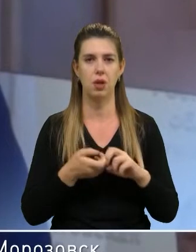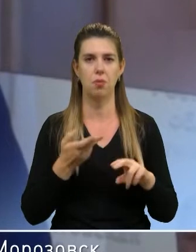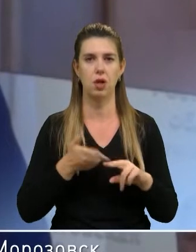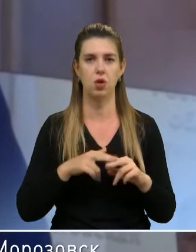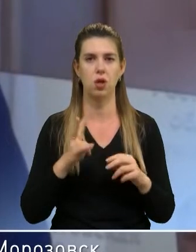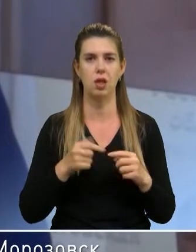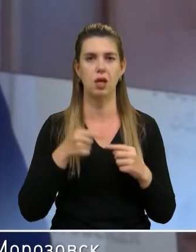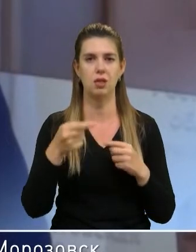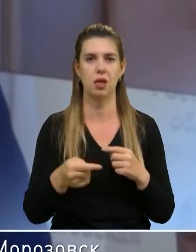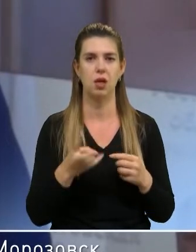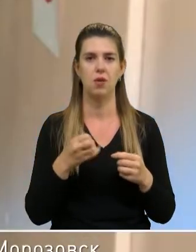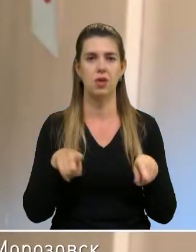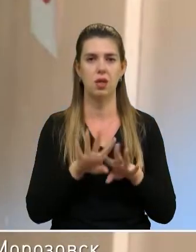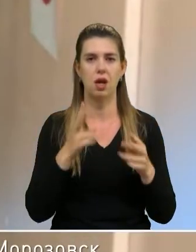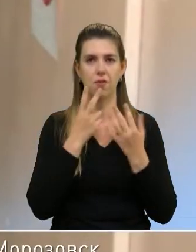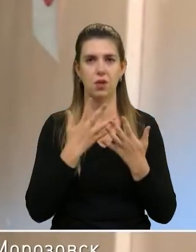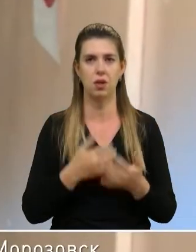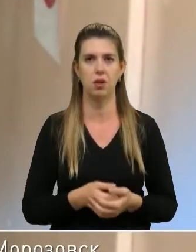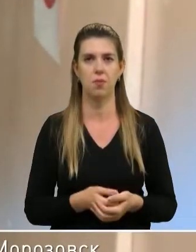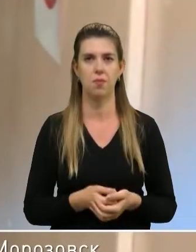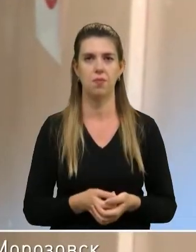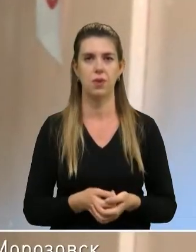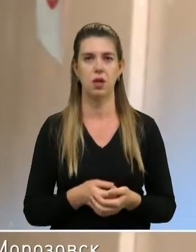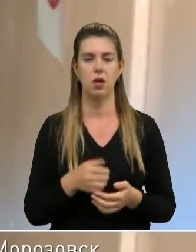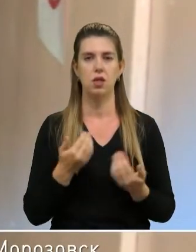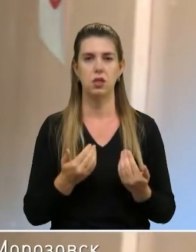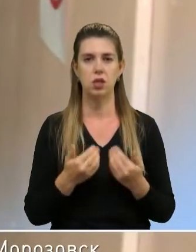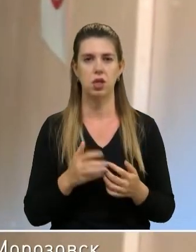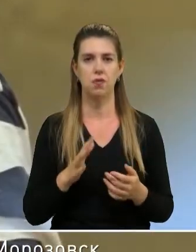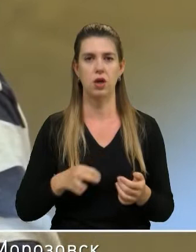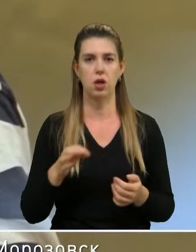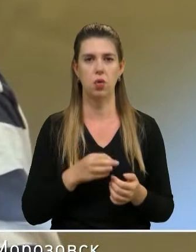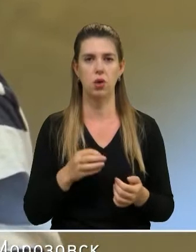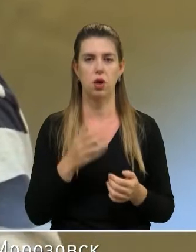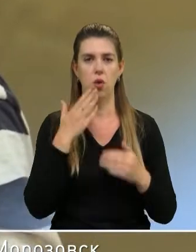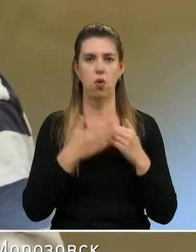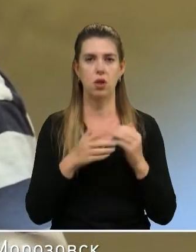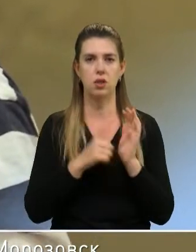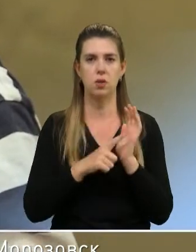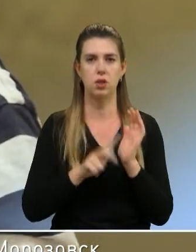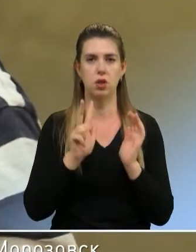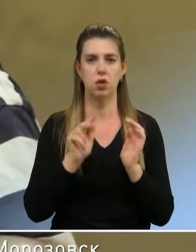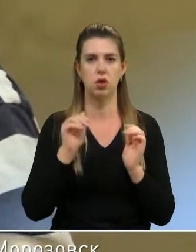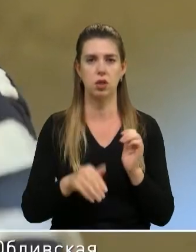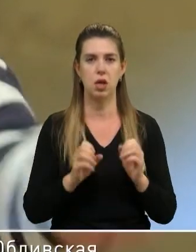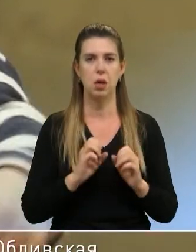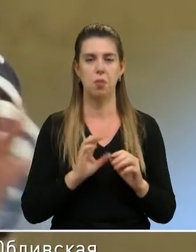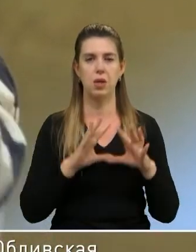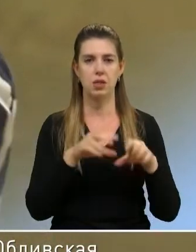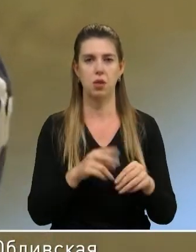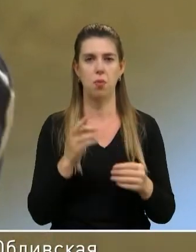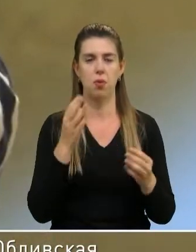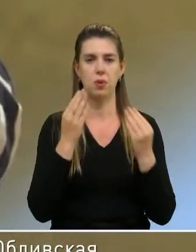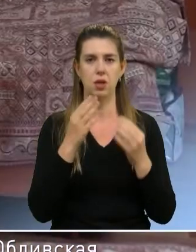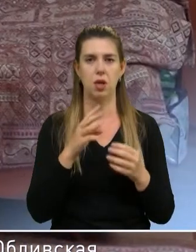расстоянии не так видны. На данный момент в регионе находится около 73 тысяч переселенцев. По мнению